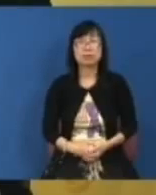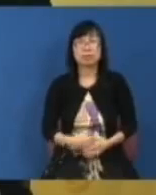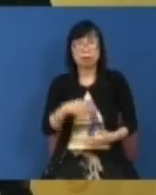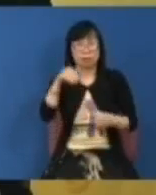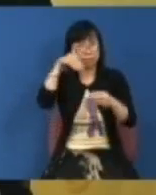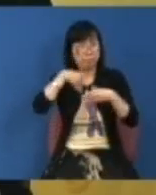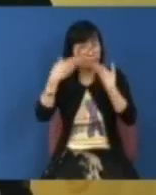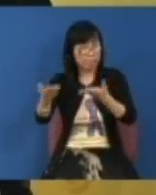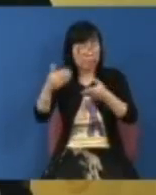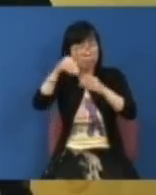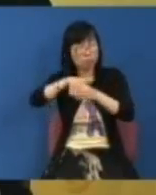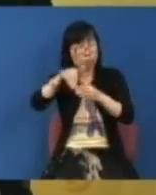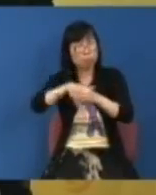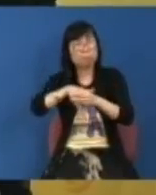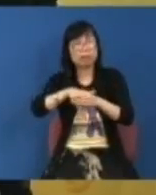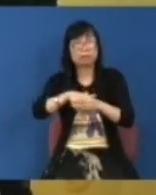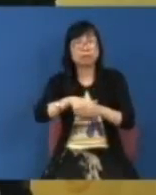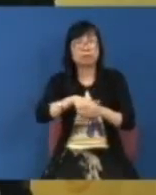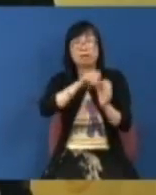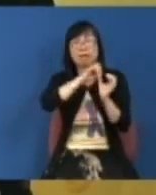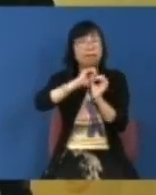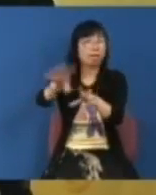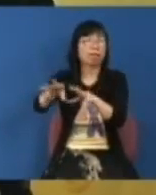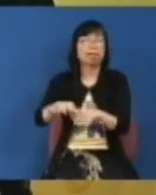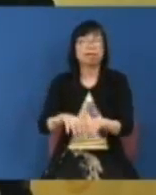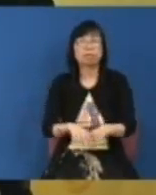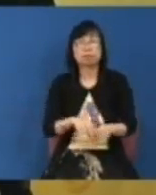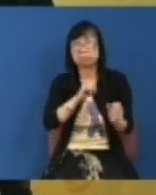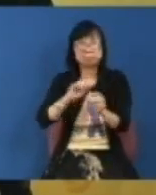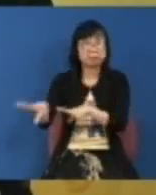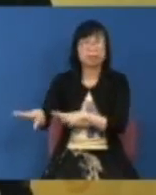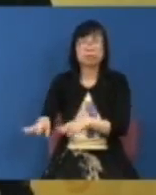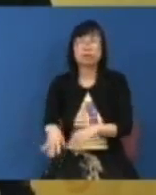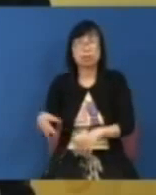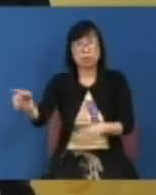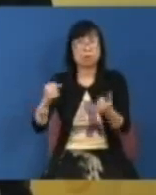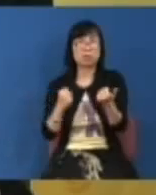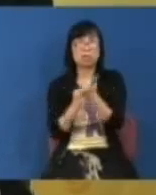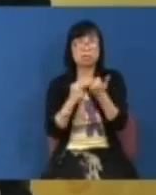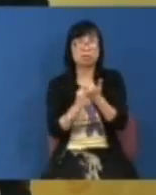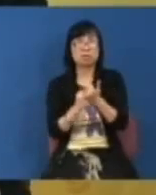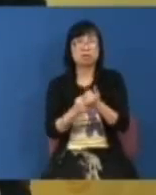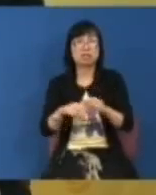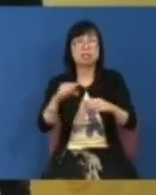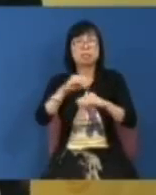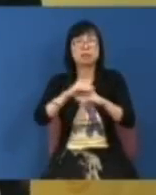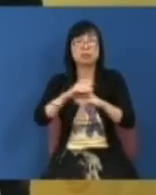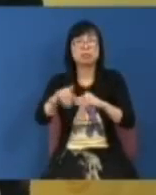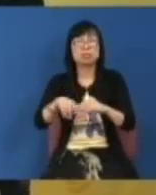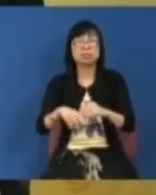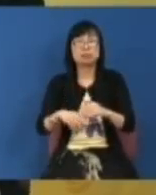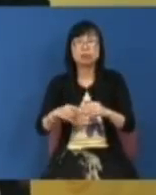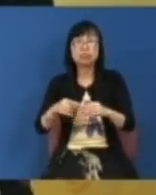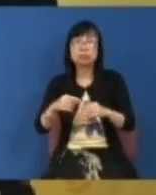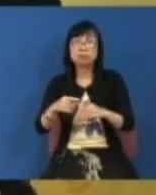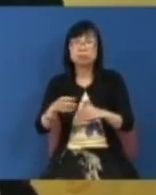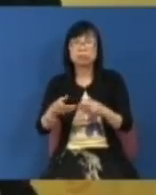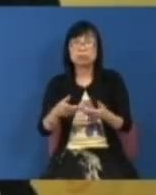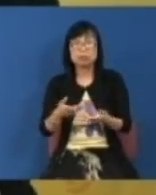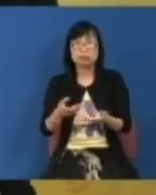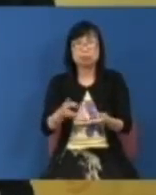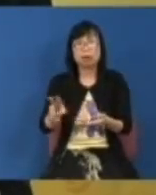民去唾棄啊，或者甚至其實即係我支持民主黨同民建聯冇分別，我做乜支持民主黨嘅話，咁佢何來有選